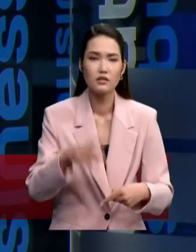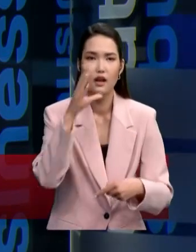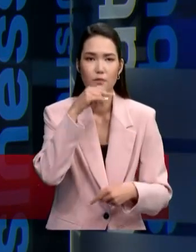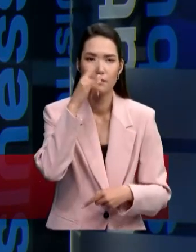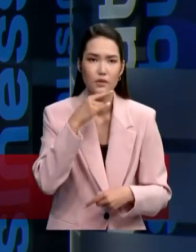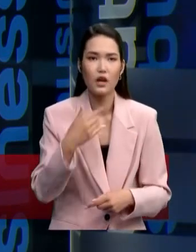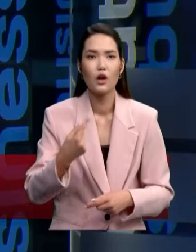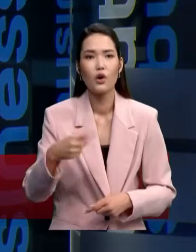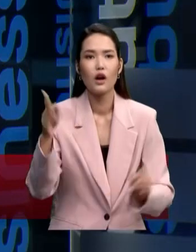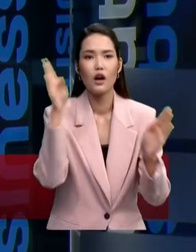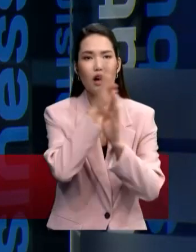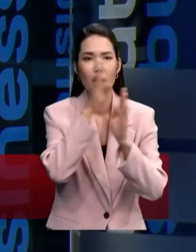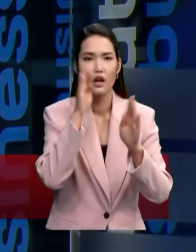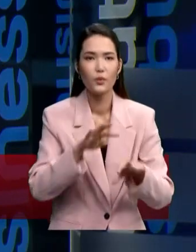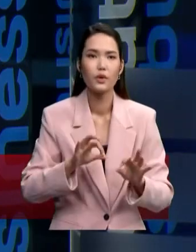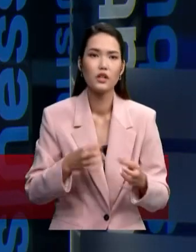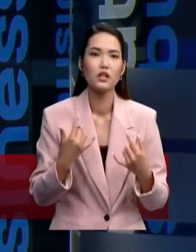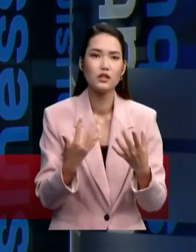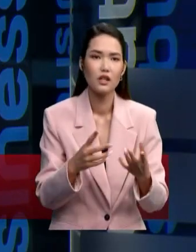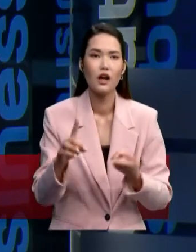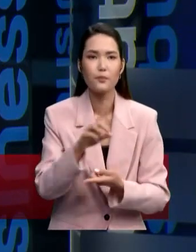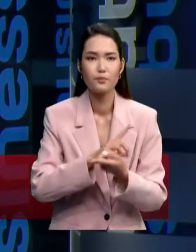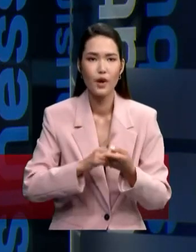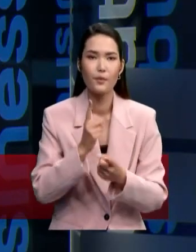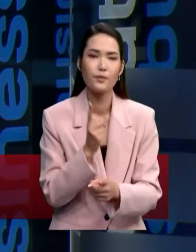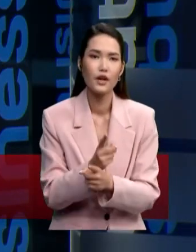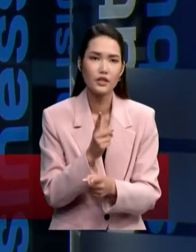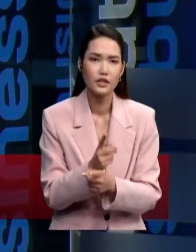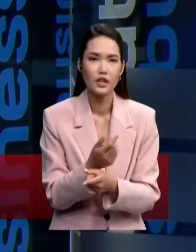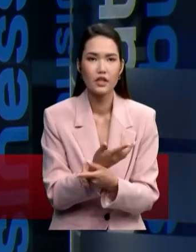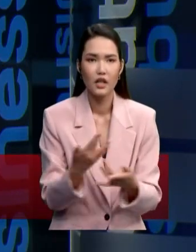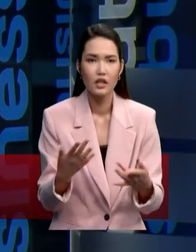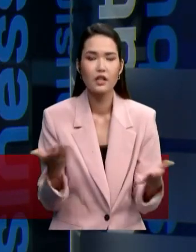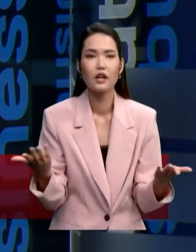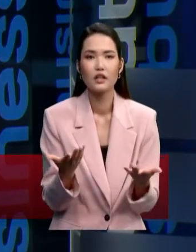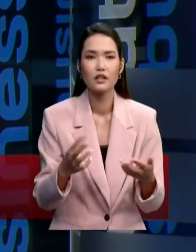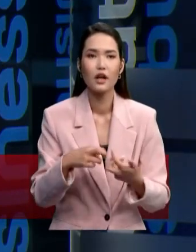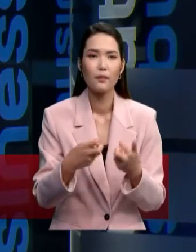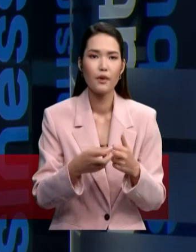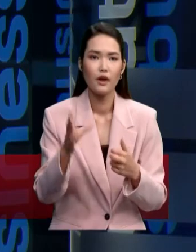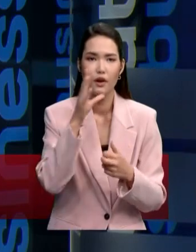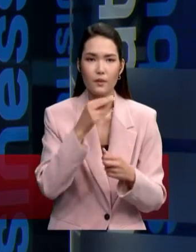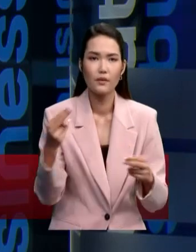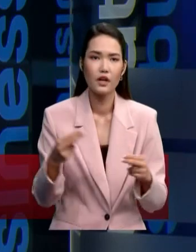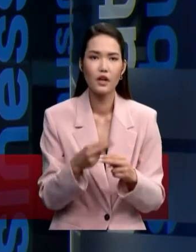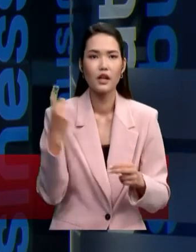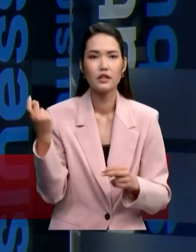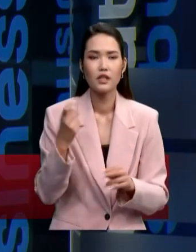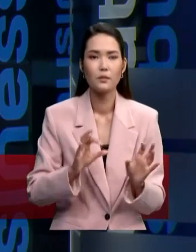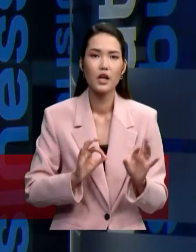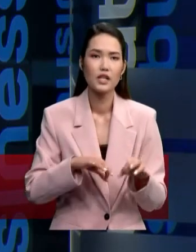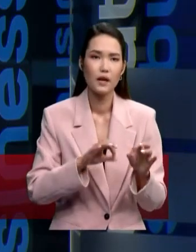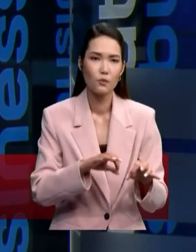а сторонники экологичного транспорта требуют пересмотра запретов и ограничений. С какими проблемами могут столкнуться владельцы